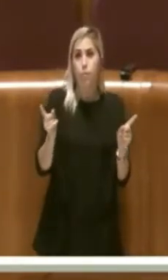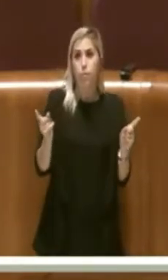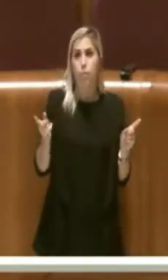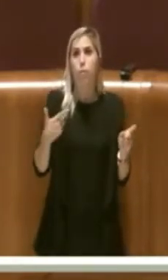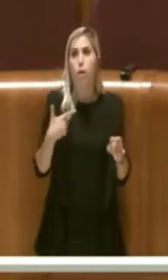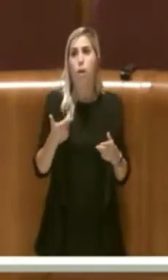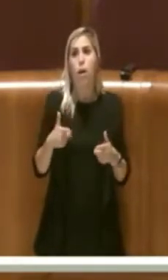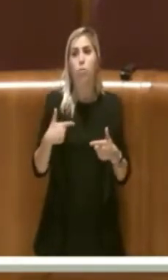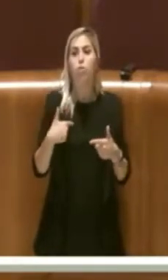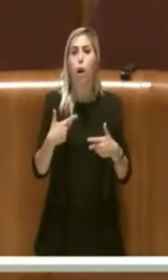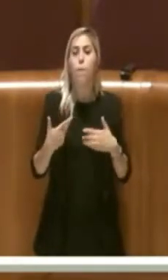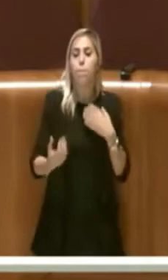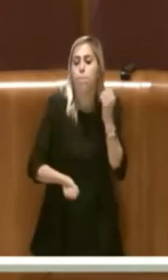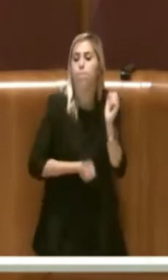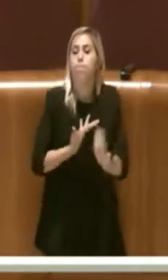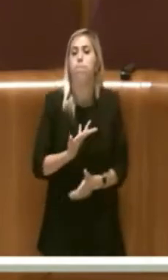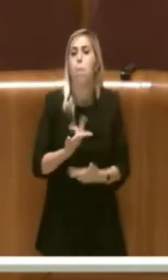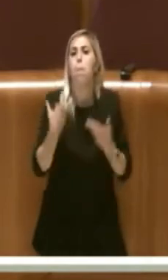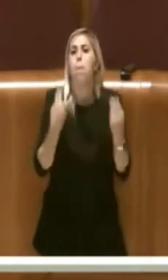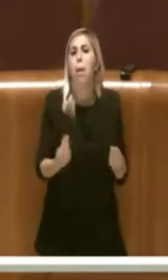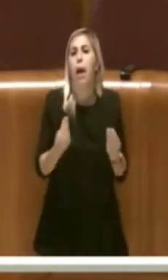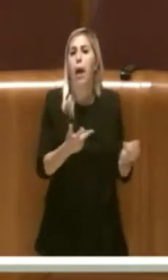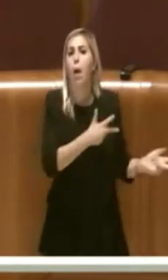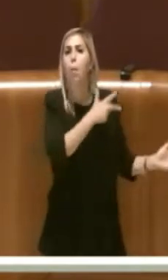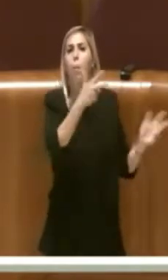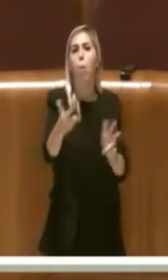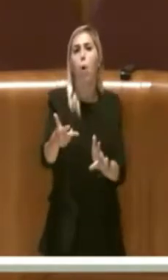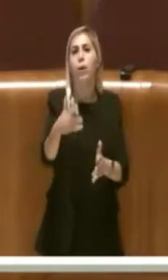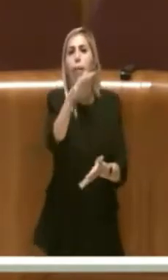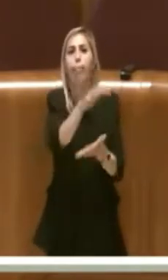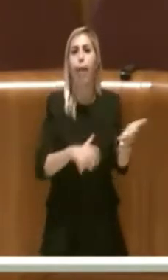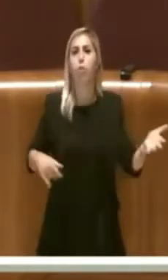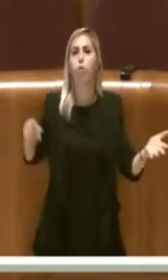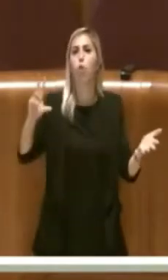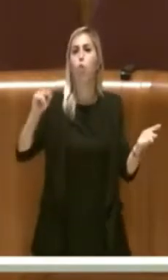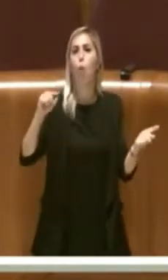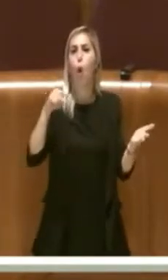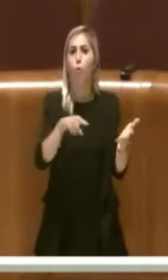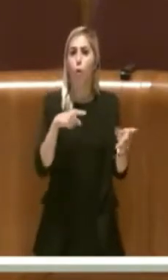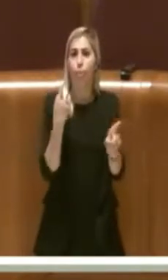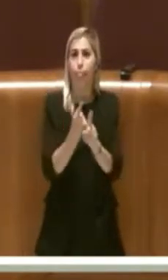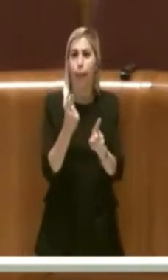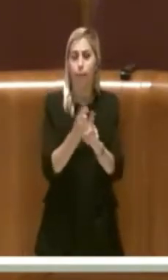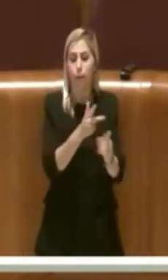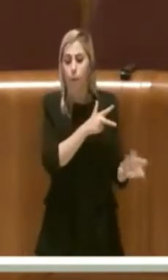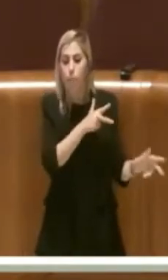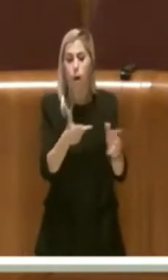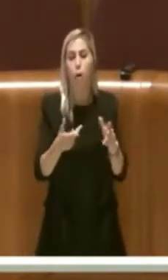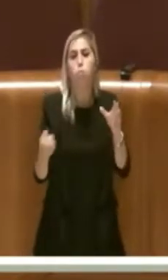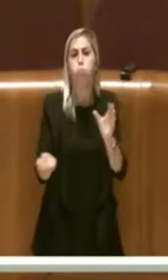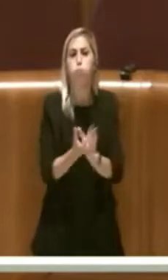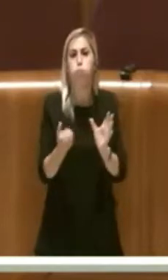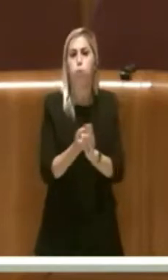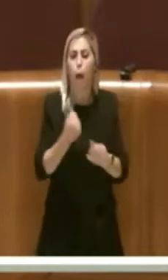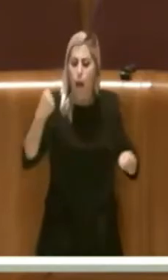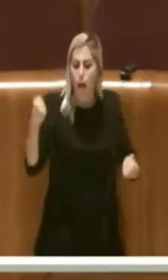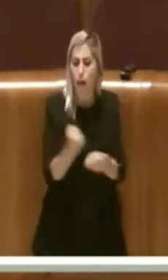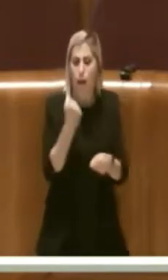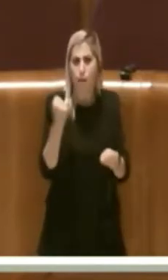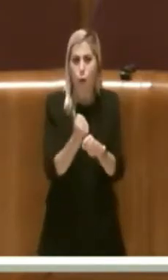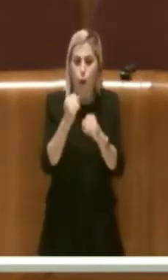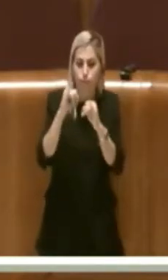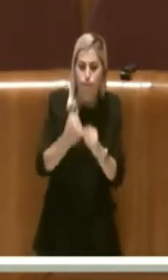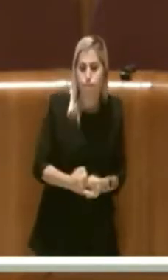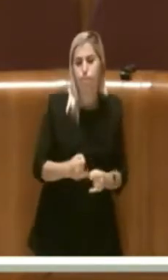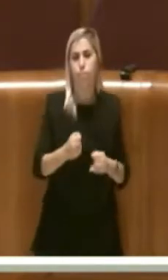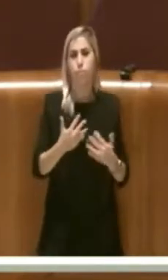le cose che ci hanno mosso a portare un nuovo testo che ha portato a un lavoro molto lungo,